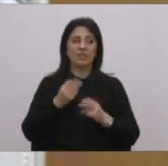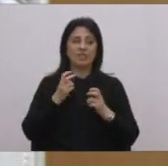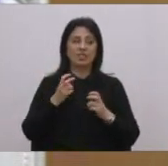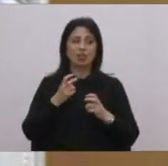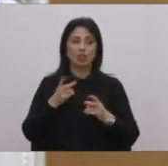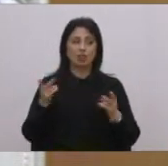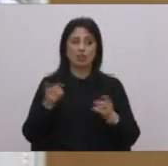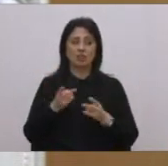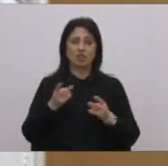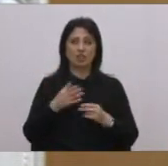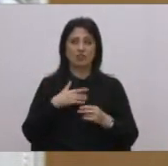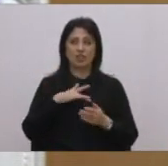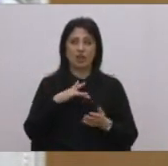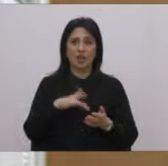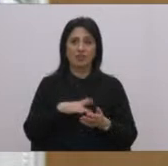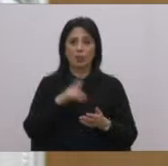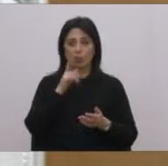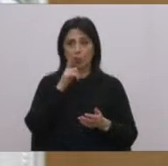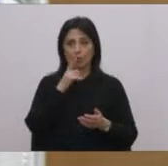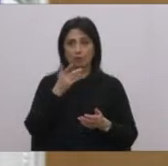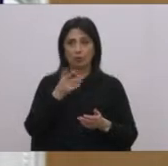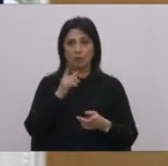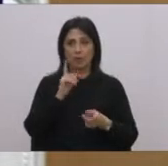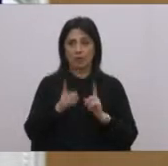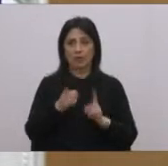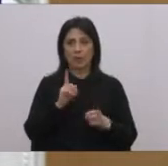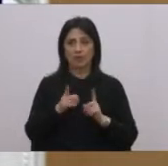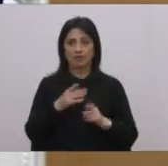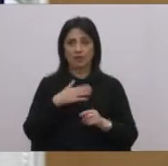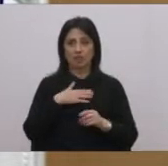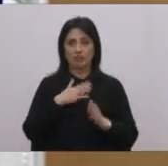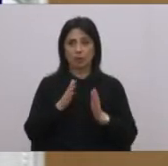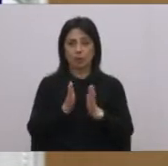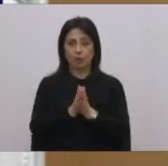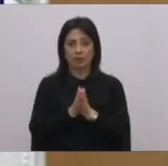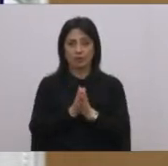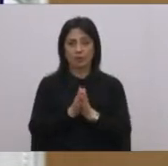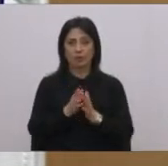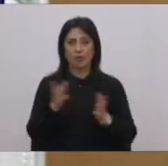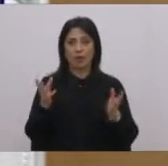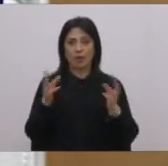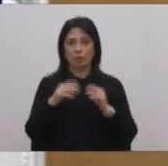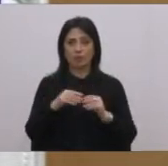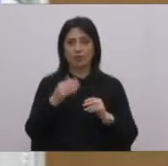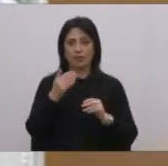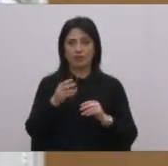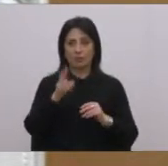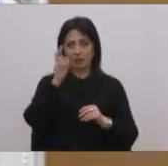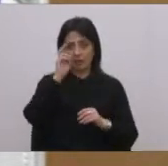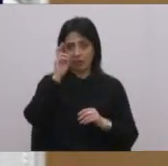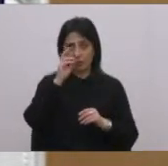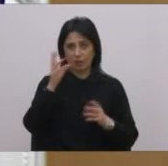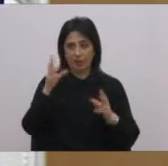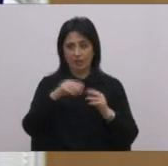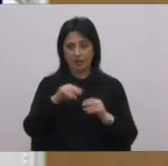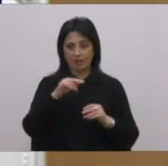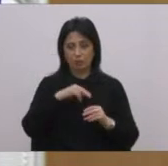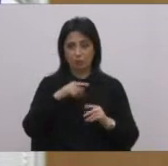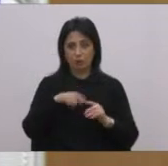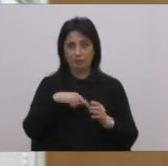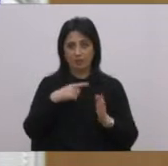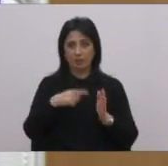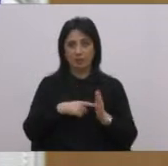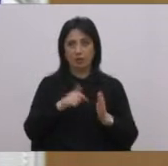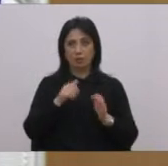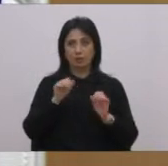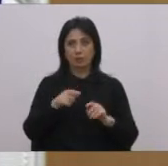sa. Ciroveva, ce este calac, scutai, romanic, n-am duilat, ce n-i tchovna, roier toblivat, tchovendam, taurobam, ertat, vimușa, utap, sakit, se